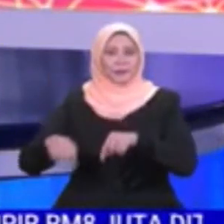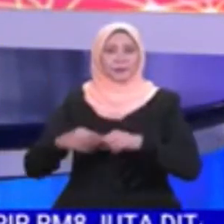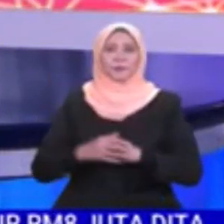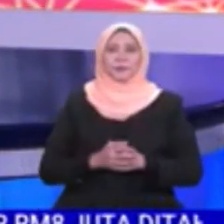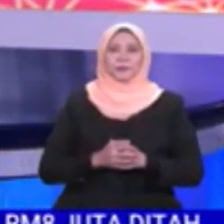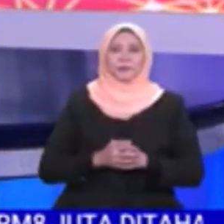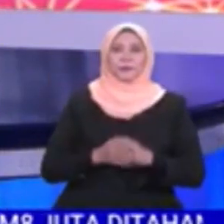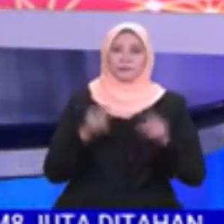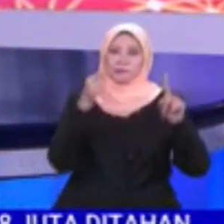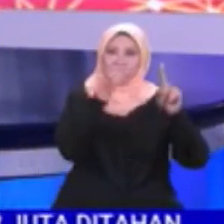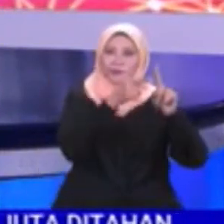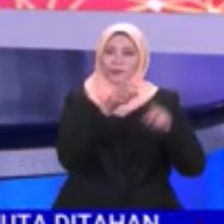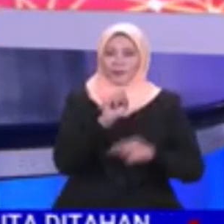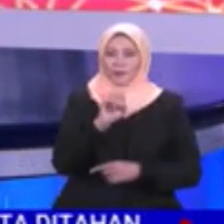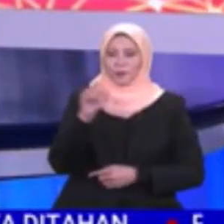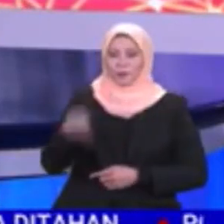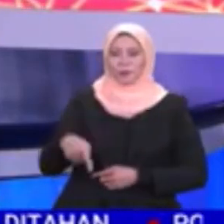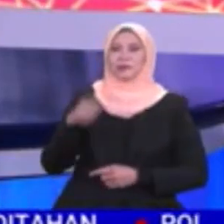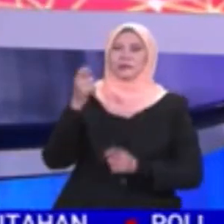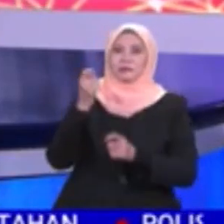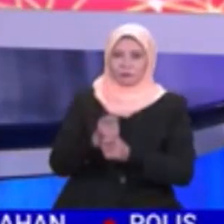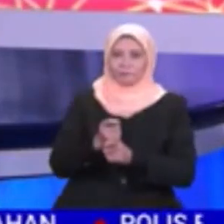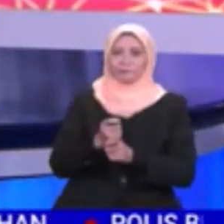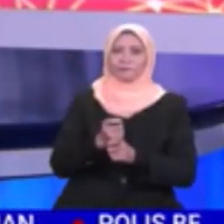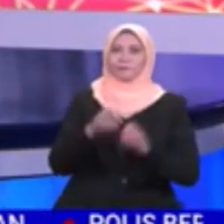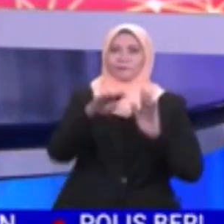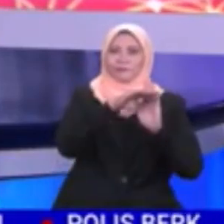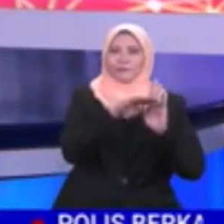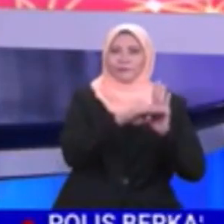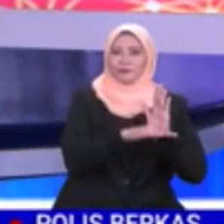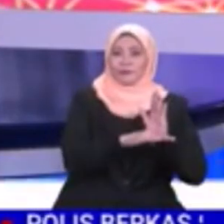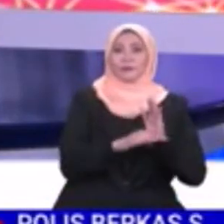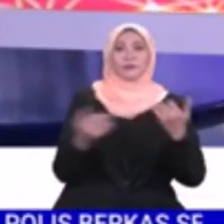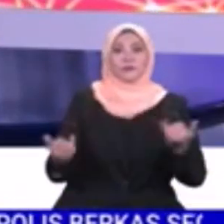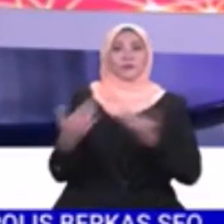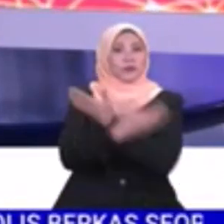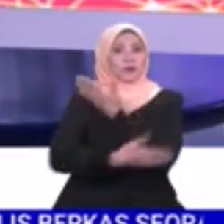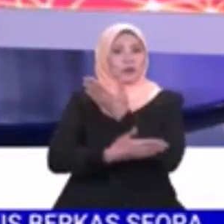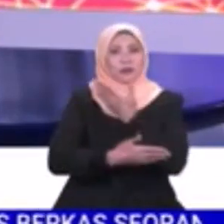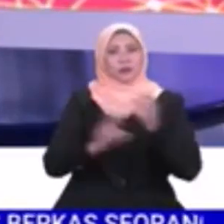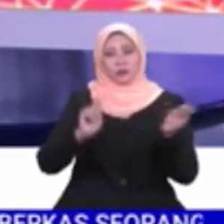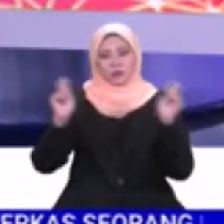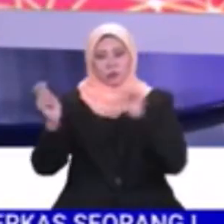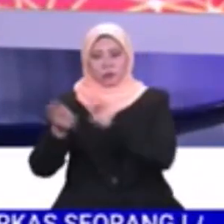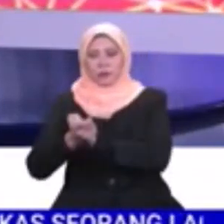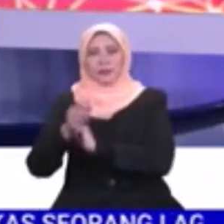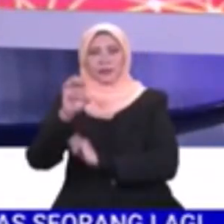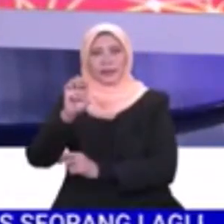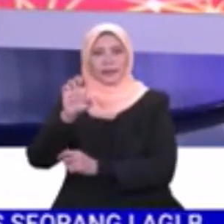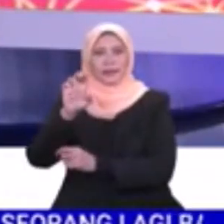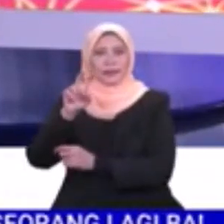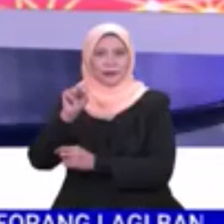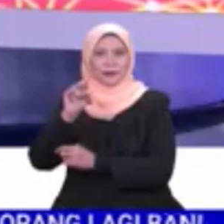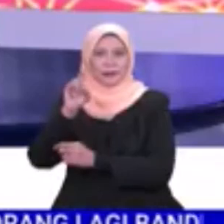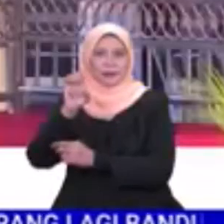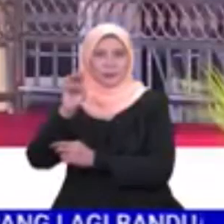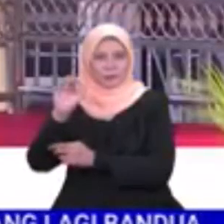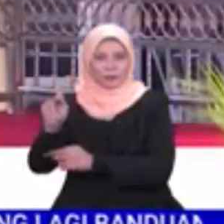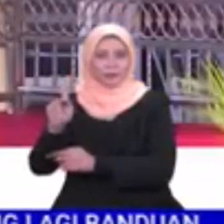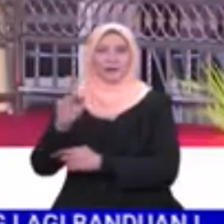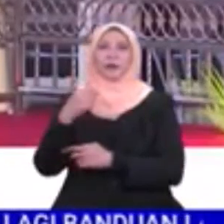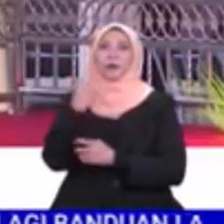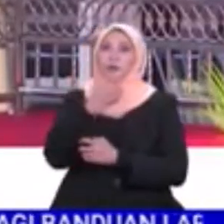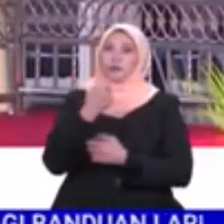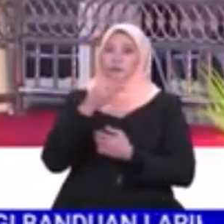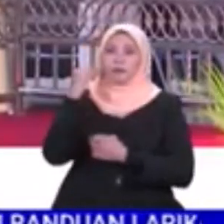memastikan pematuhan SOP terus diikuti walaupun negara sudah berada dalam fasa peralihan ke endemik. Dijangka pergerakan pulang